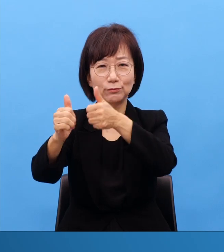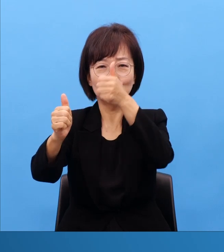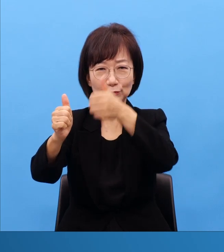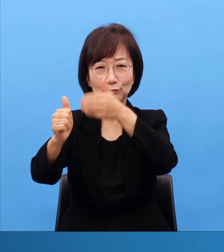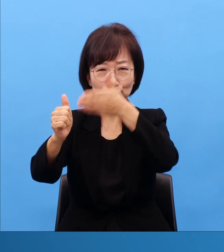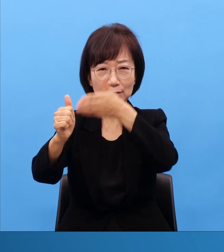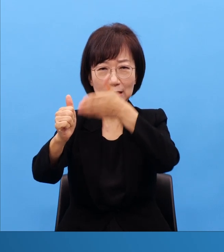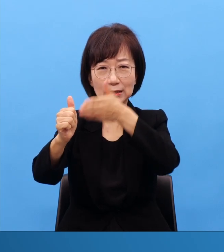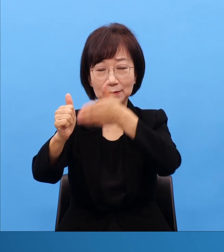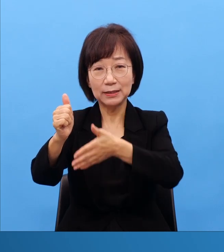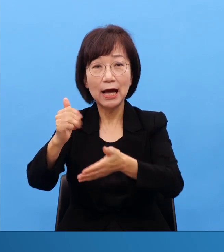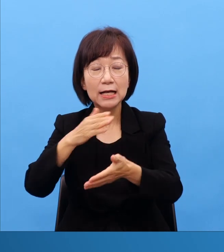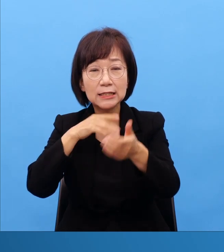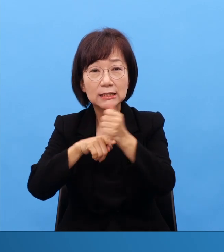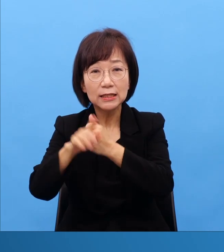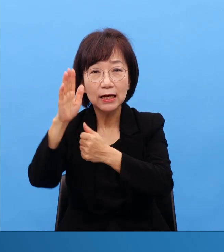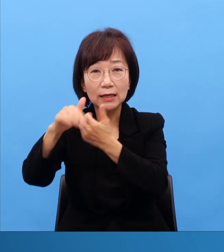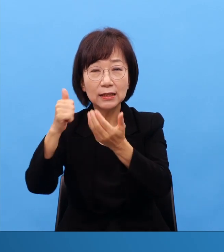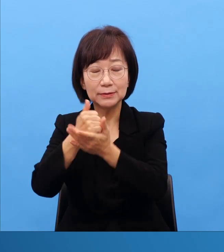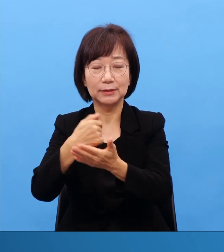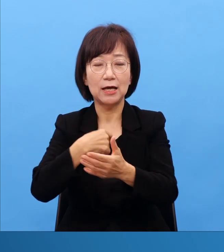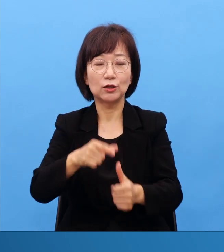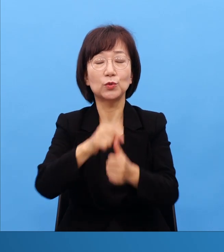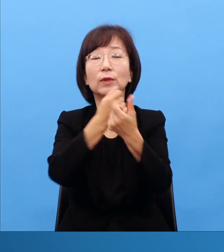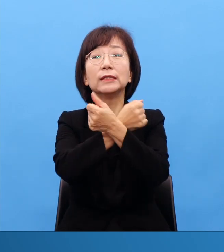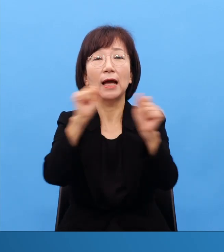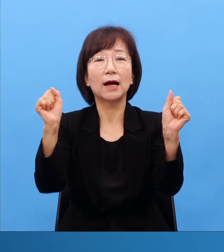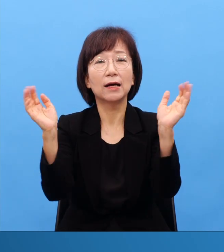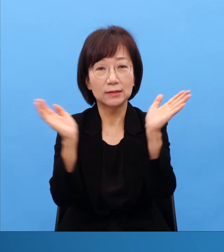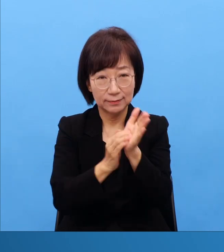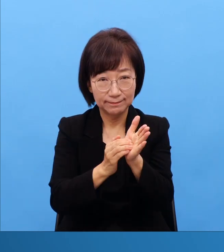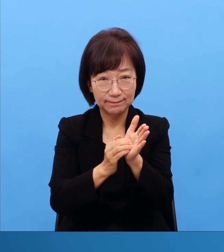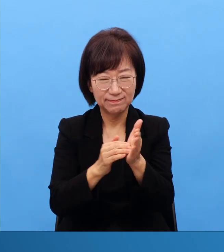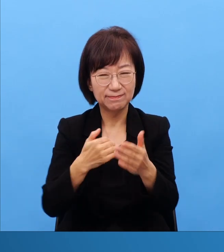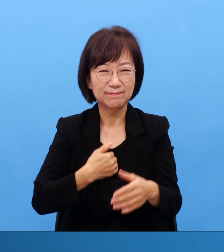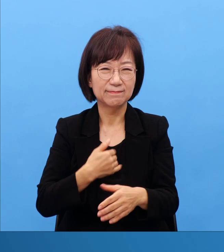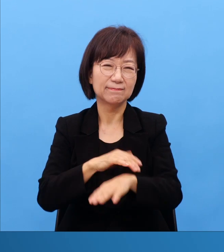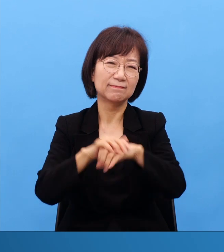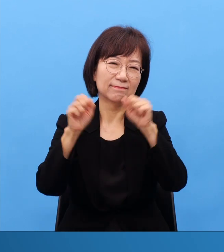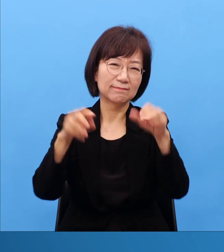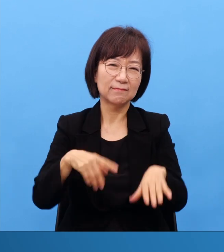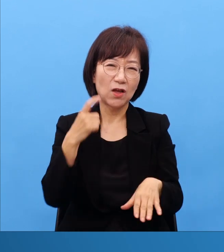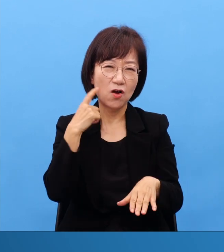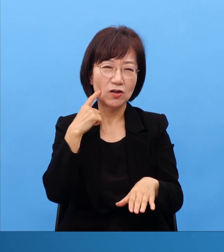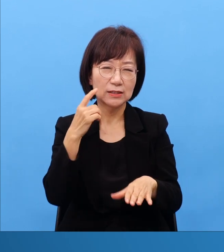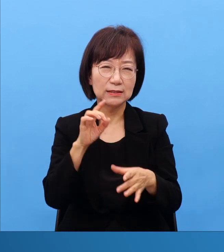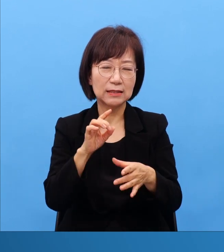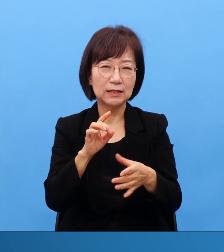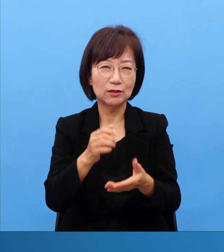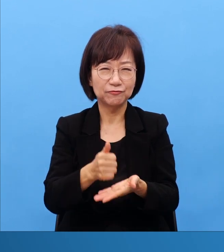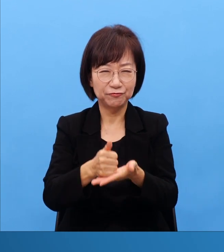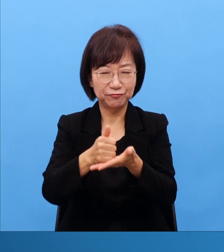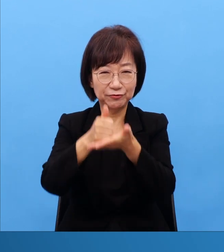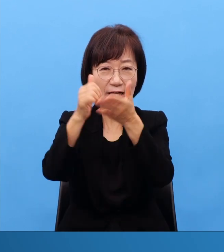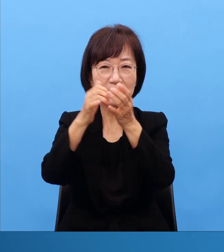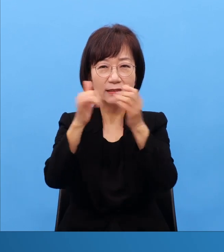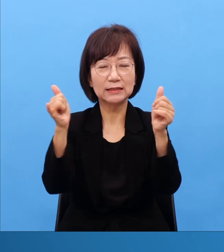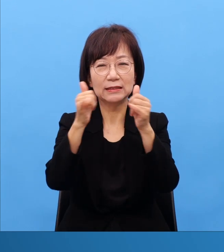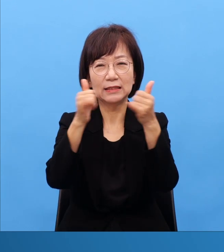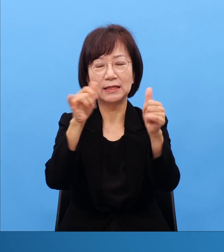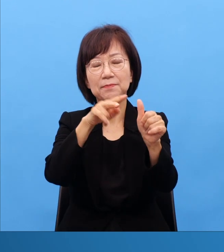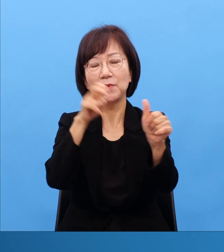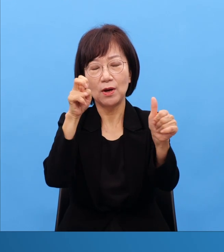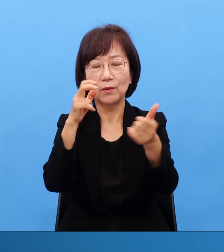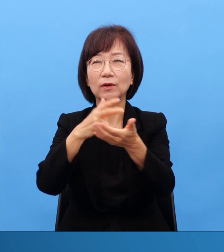여호와여, 나를 속량하셨나이다. 내가 허탄한 거짓을 숭상하는 자들을 미워하고 여호와를